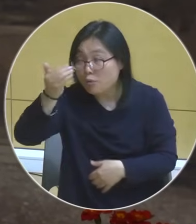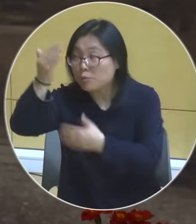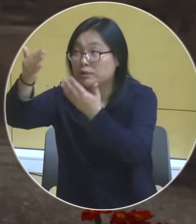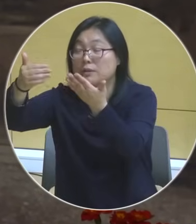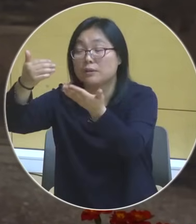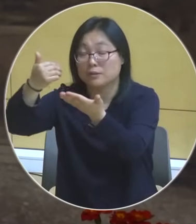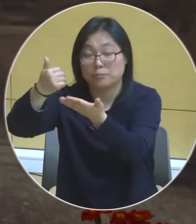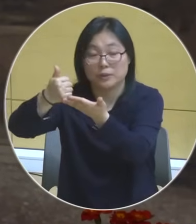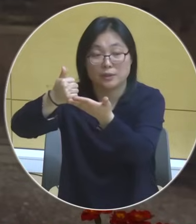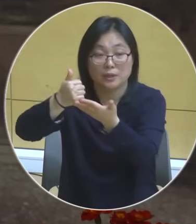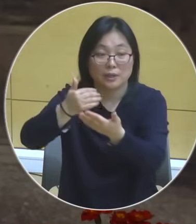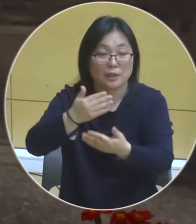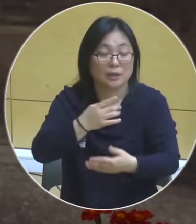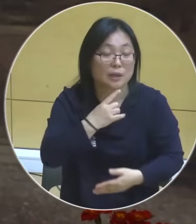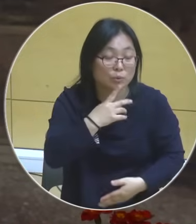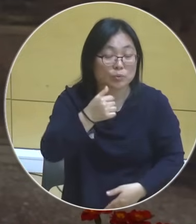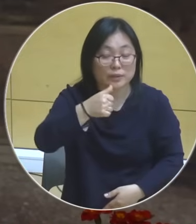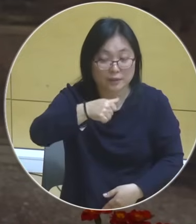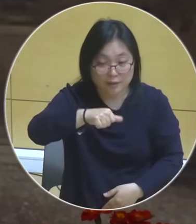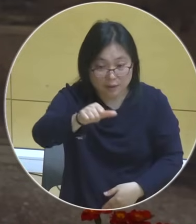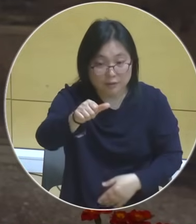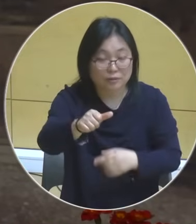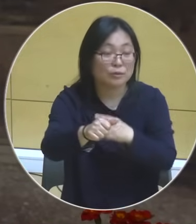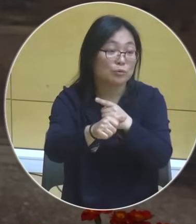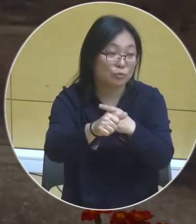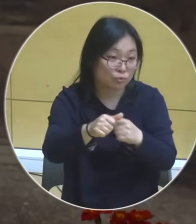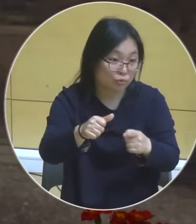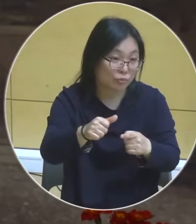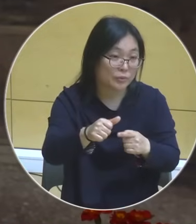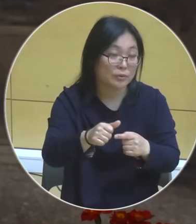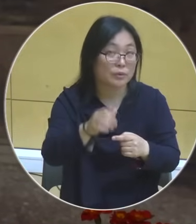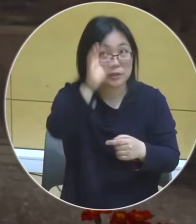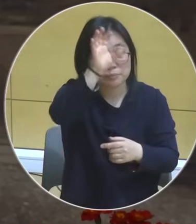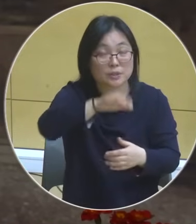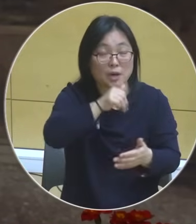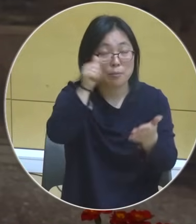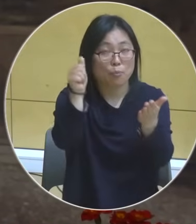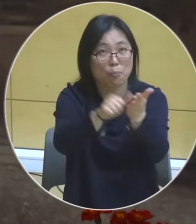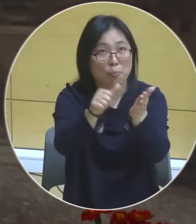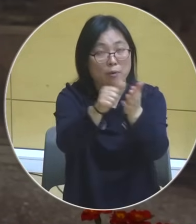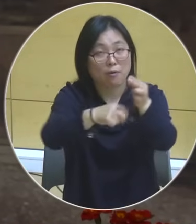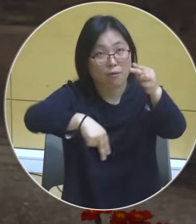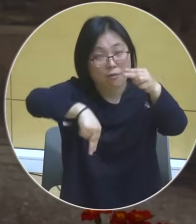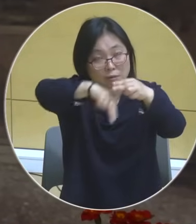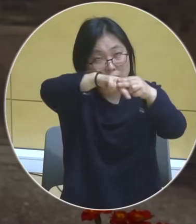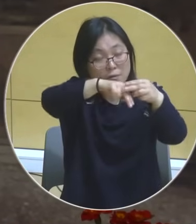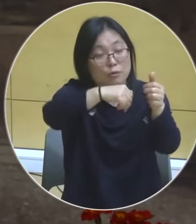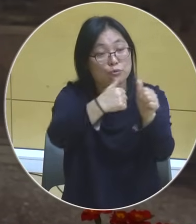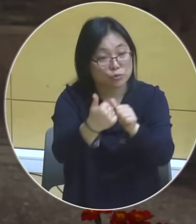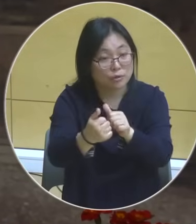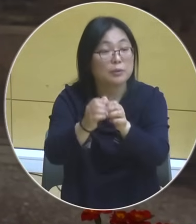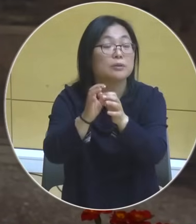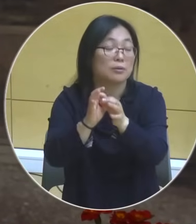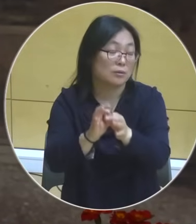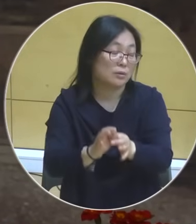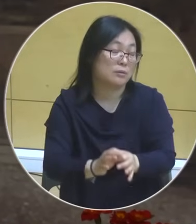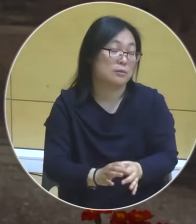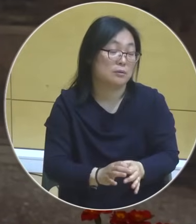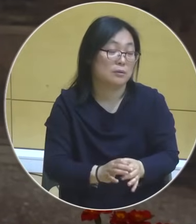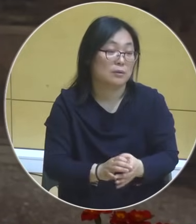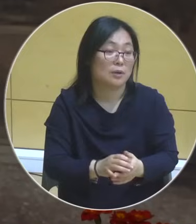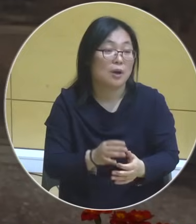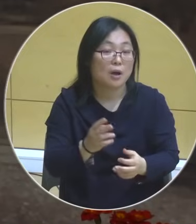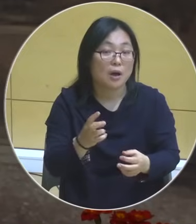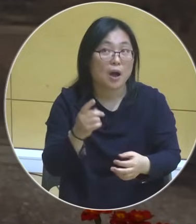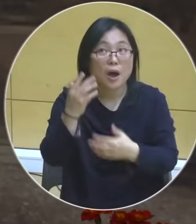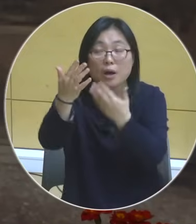하나님이 자기 독생자 아들을 죽여서까지도 십자가에 못 박아 죽이면서 그 아들이 엘리엘리라마 사박다니, 어찌하여